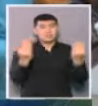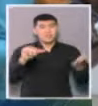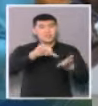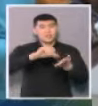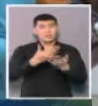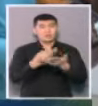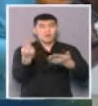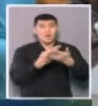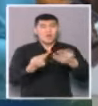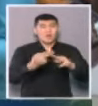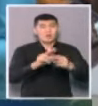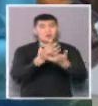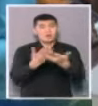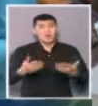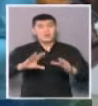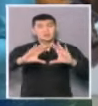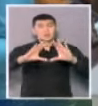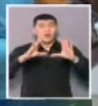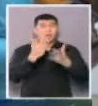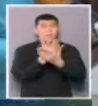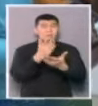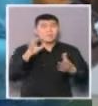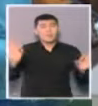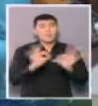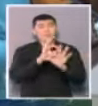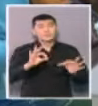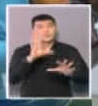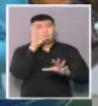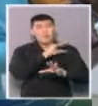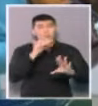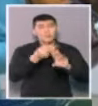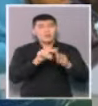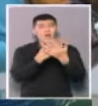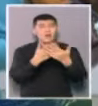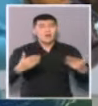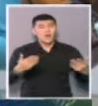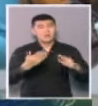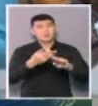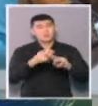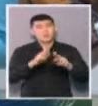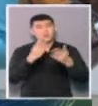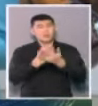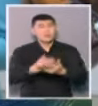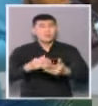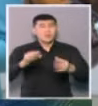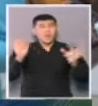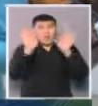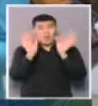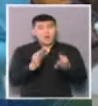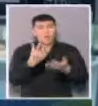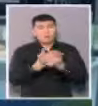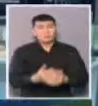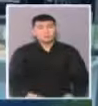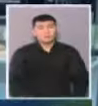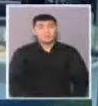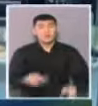его автографами. Пластинки с произведениями Рыспая Габдиева дают возможность ознакомиться с уникальными произведениями искусства.